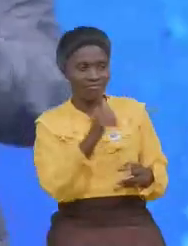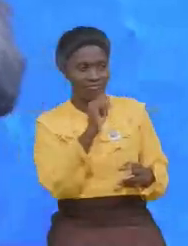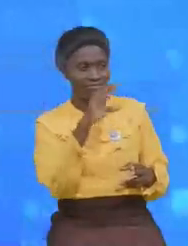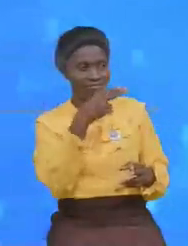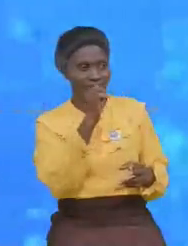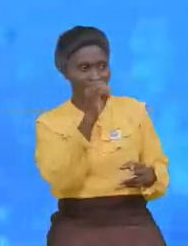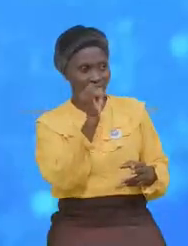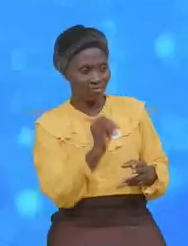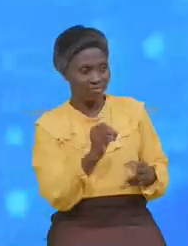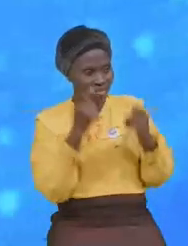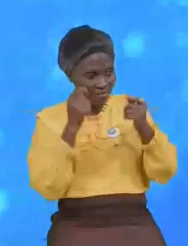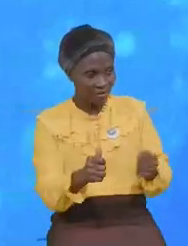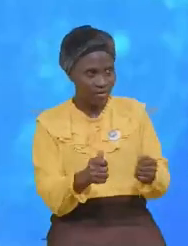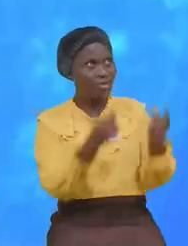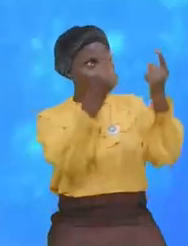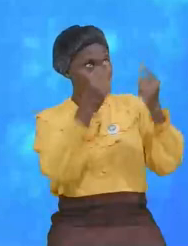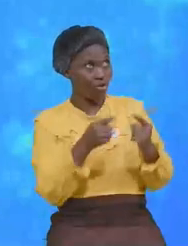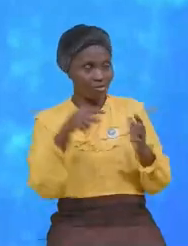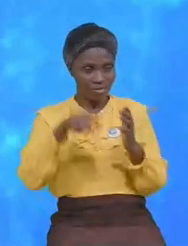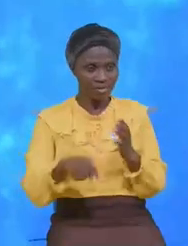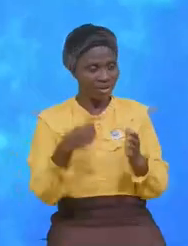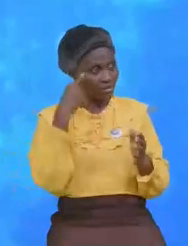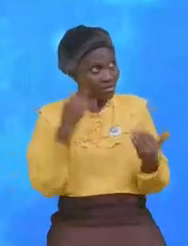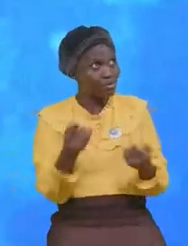Hâte-toi de descendre.